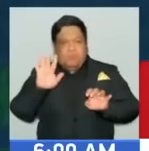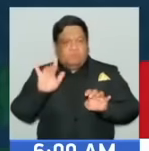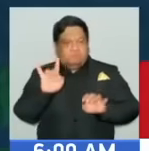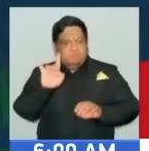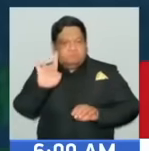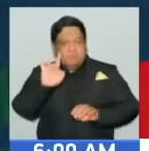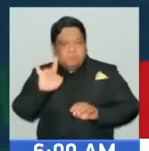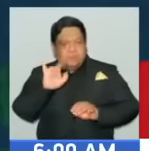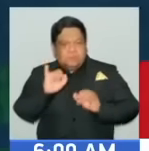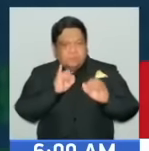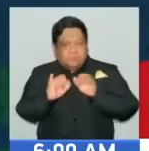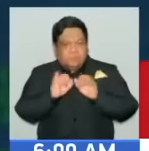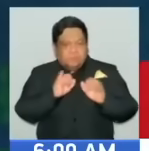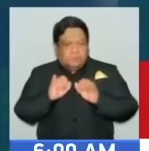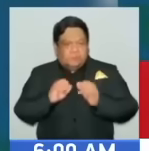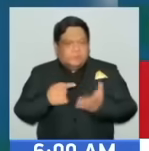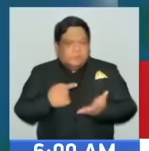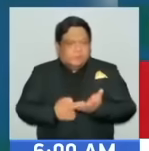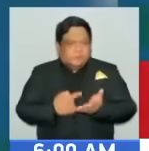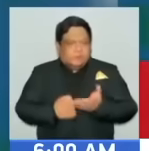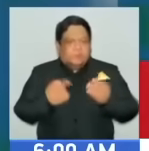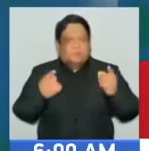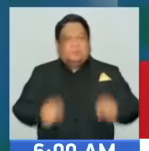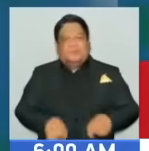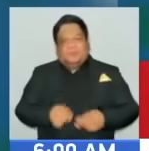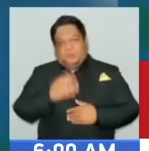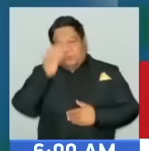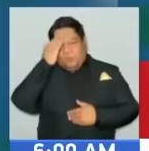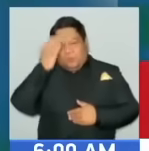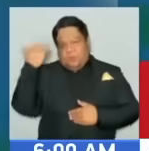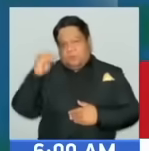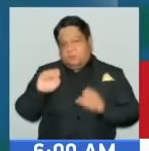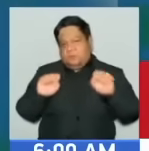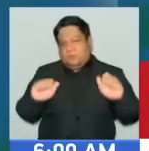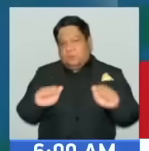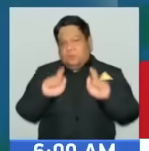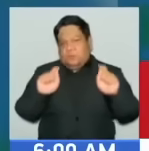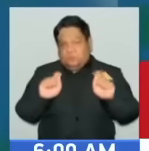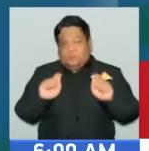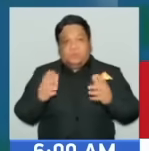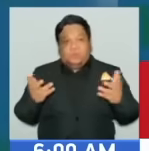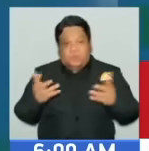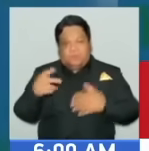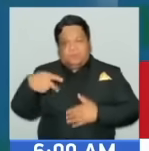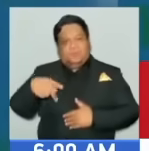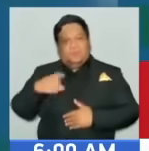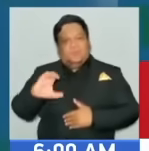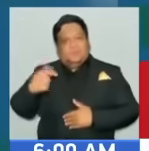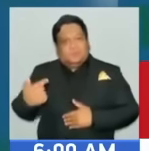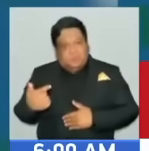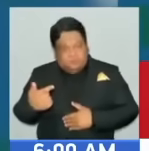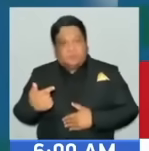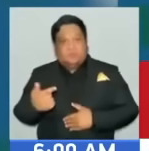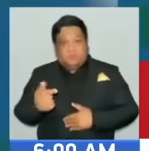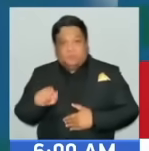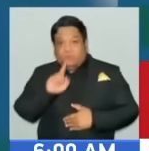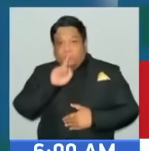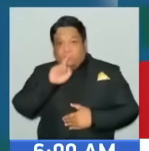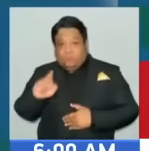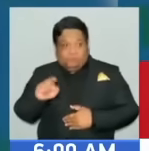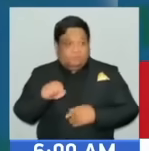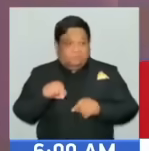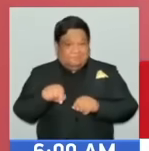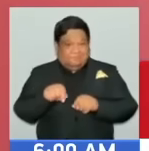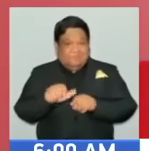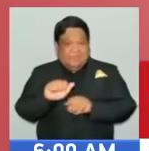Sabado. Inanunsyo ng Department of Foreign Affairs sa may gitna bahagi ng exclusive economic zone ng Pilipinas ang Ayungin. Sabi ni Senate